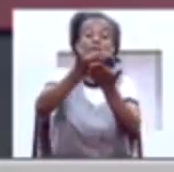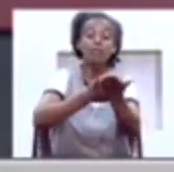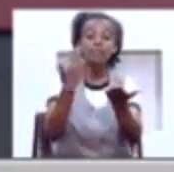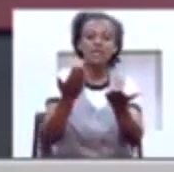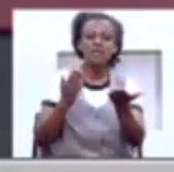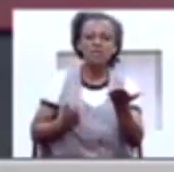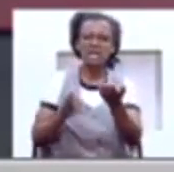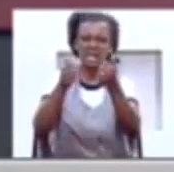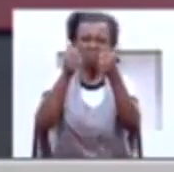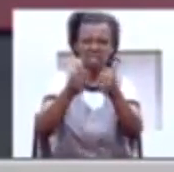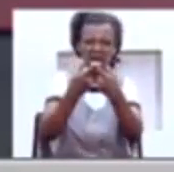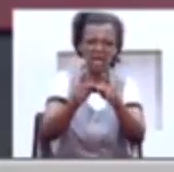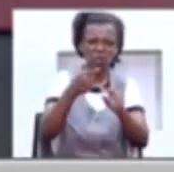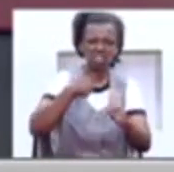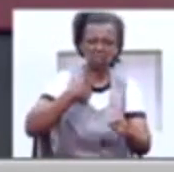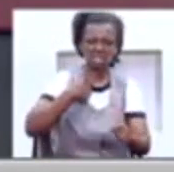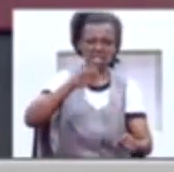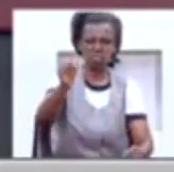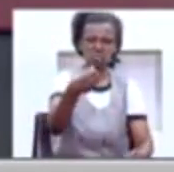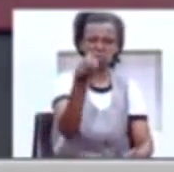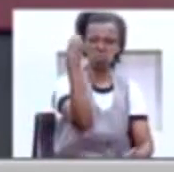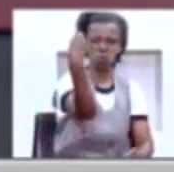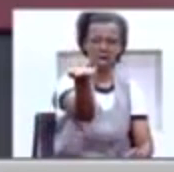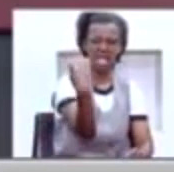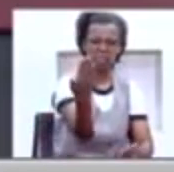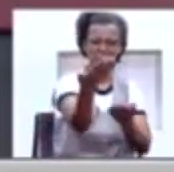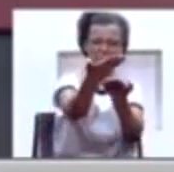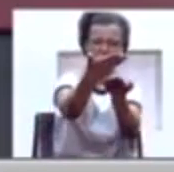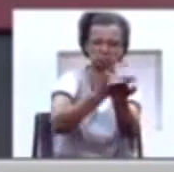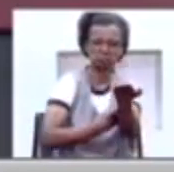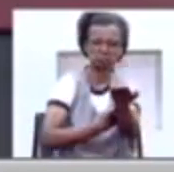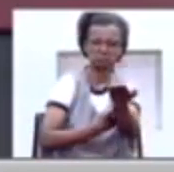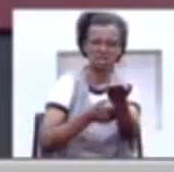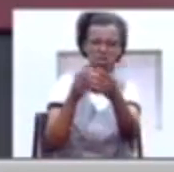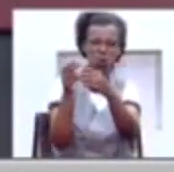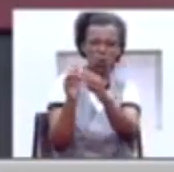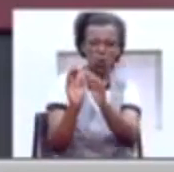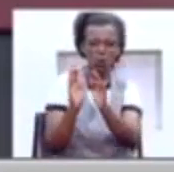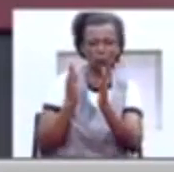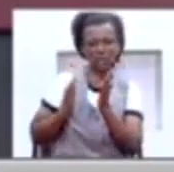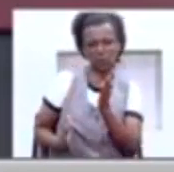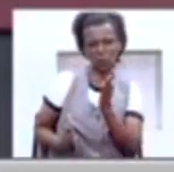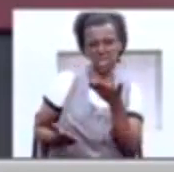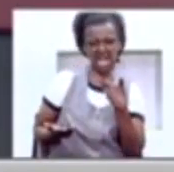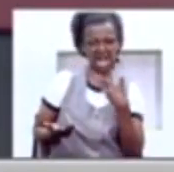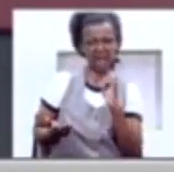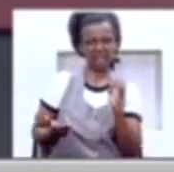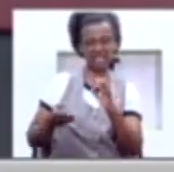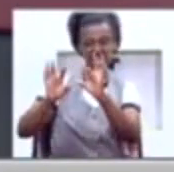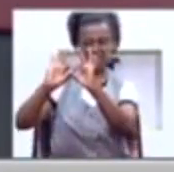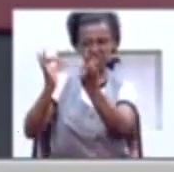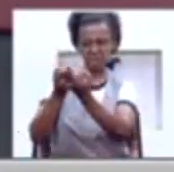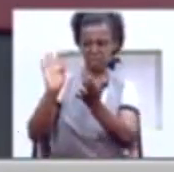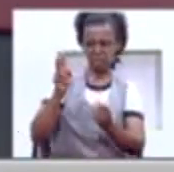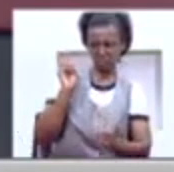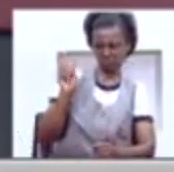jyewe nasanze ndashobora kuyimuha nasanze adafite ubwitonzi nkurikije umuryango wabo uko